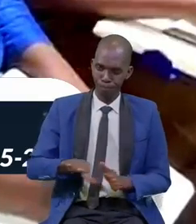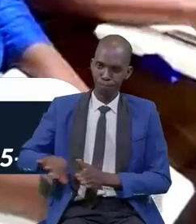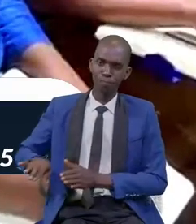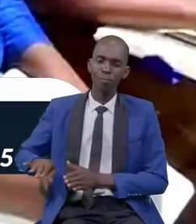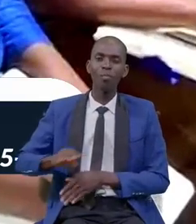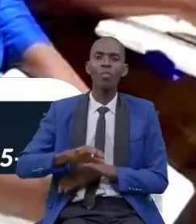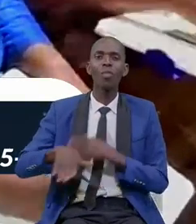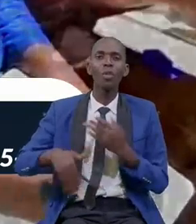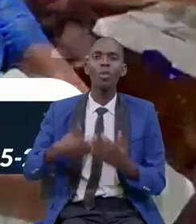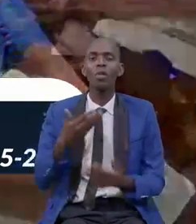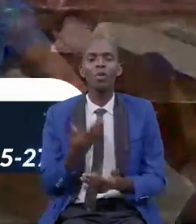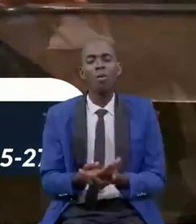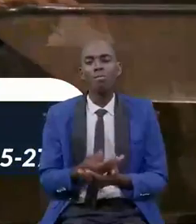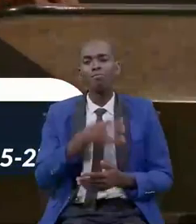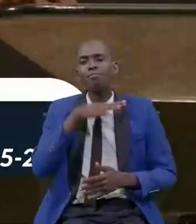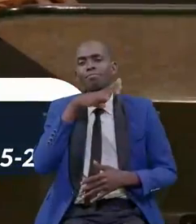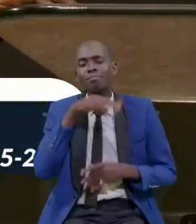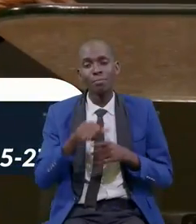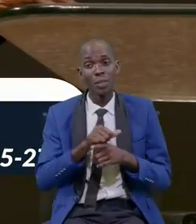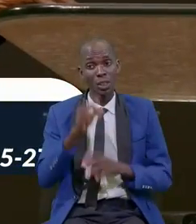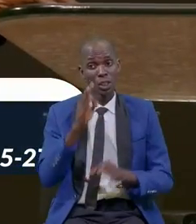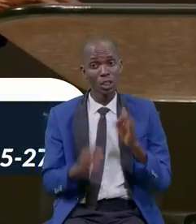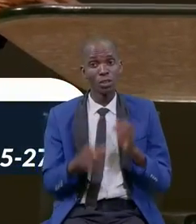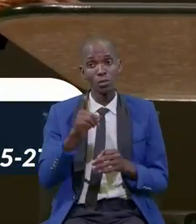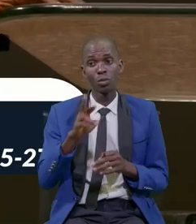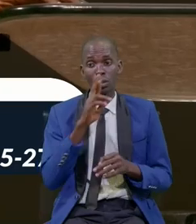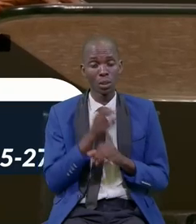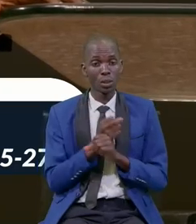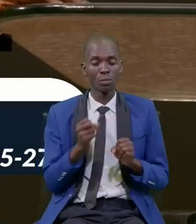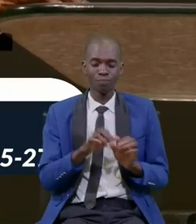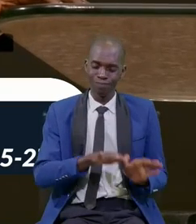souillure, si vous êtes né de nouveau,